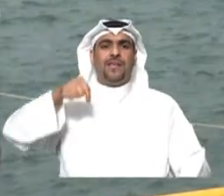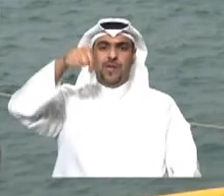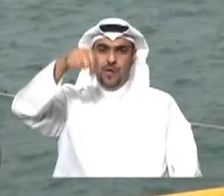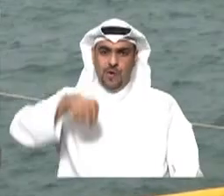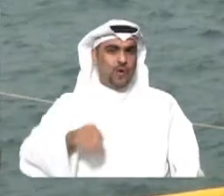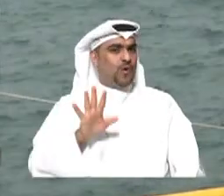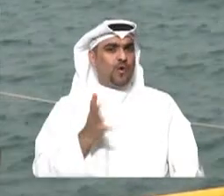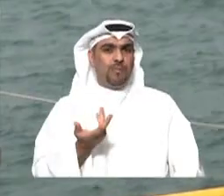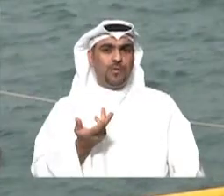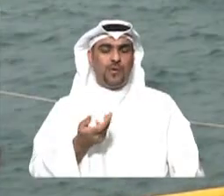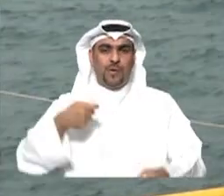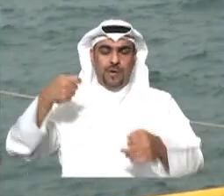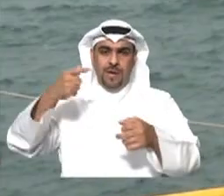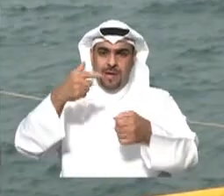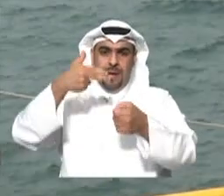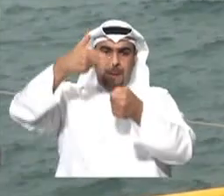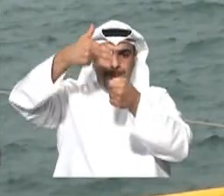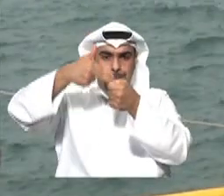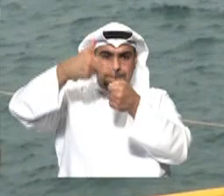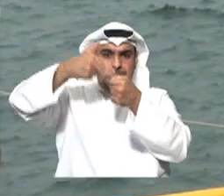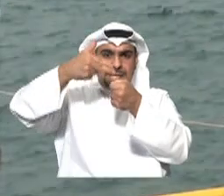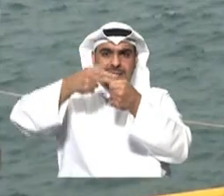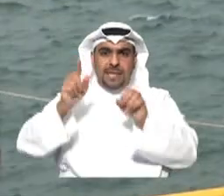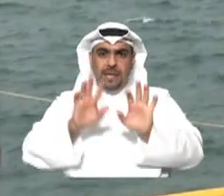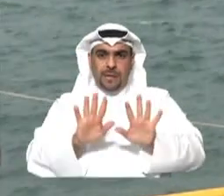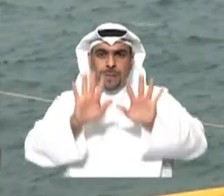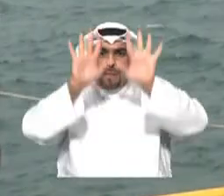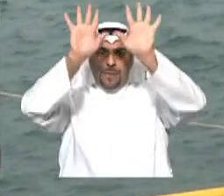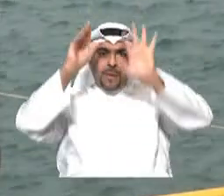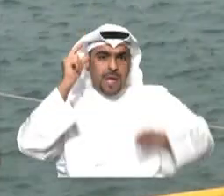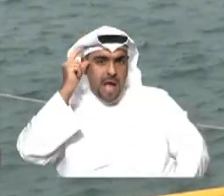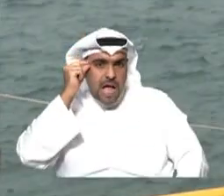إلى الأسواق العالمية، وهي شحنة